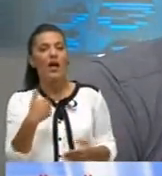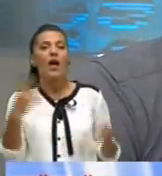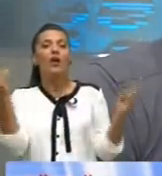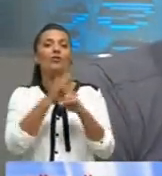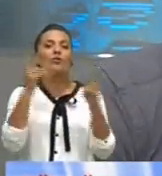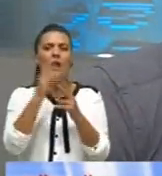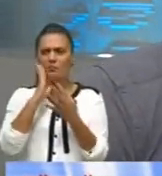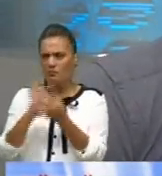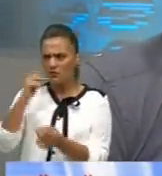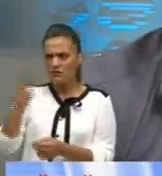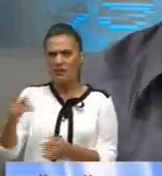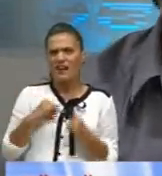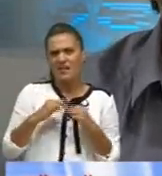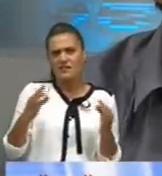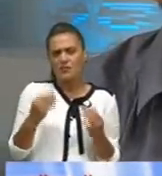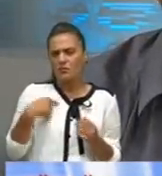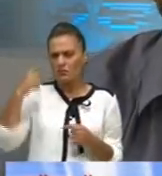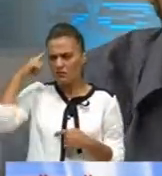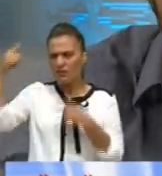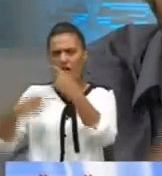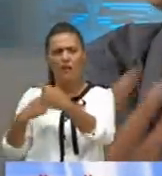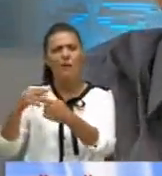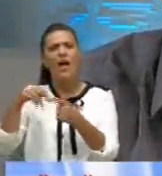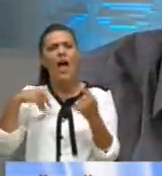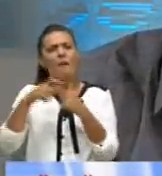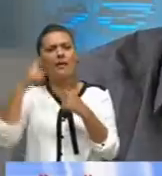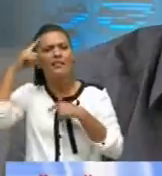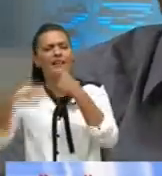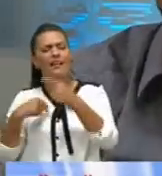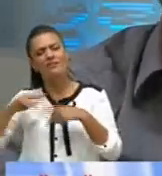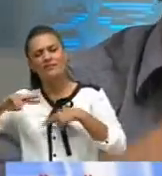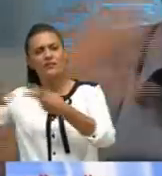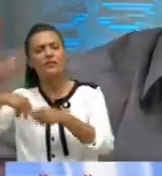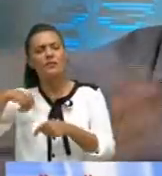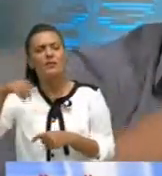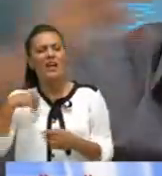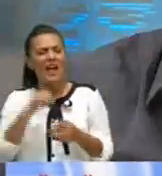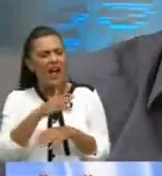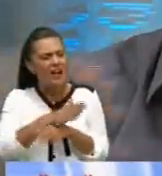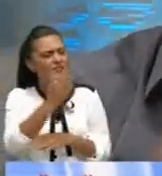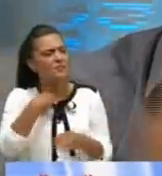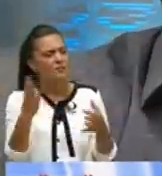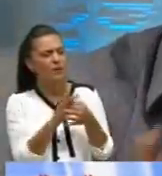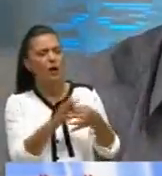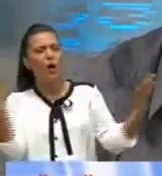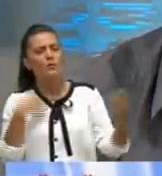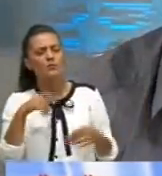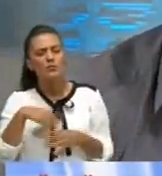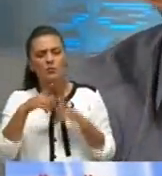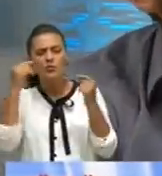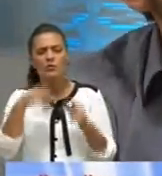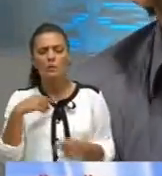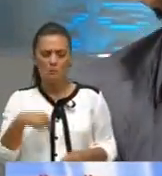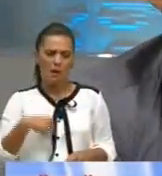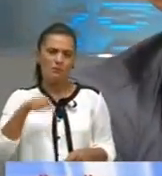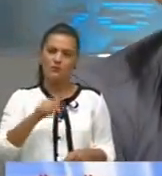kahkahalarla gülen birinden rahatsız oluruz. Çünkü onun empati yeteneği yoktur. Gerçekle bağı kopmuştur. Hayatın mutluluk ve başarıyla dolu falan. Bunlar bir hata. Ben